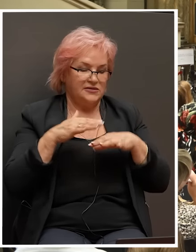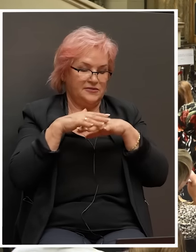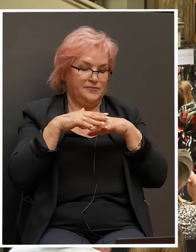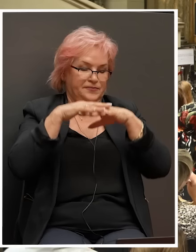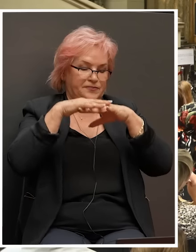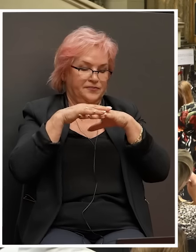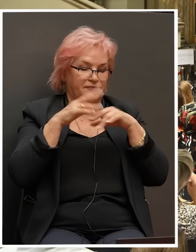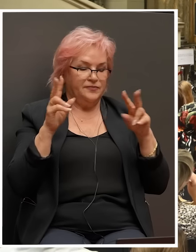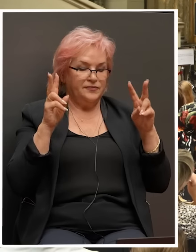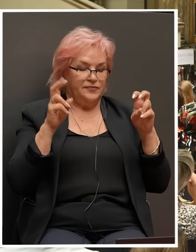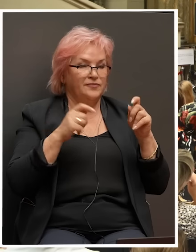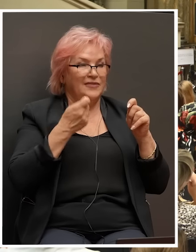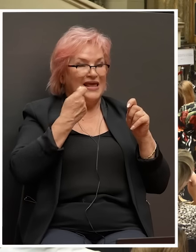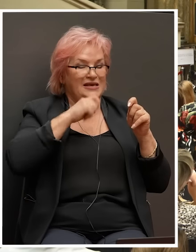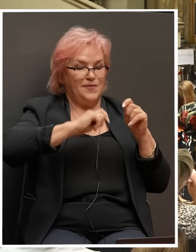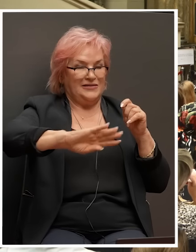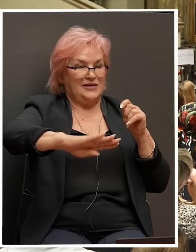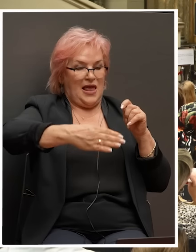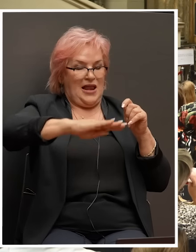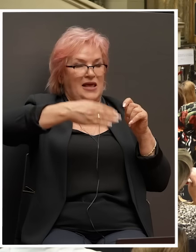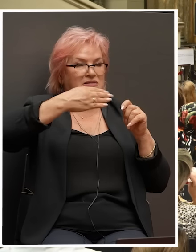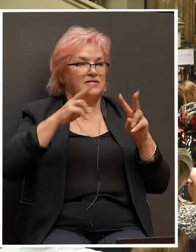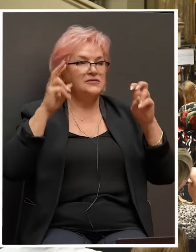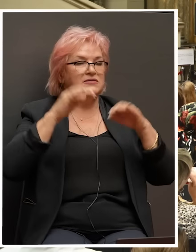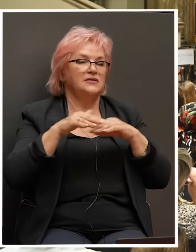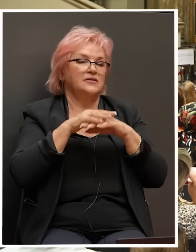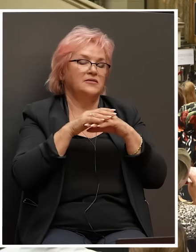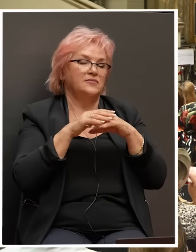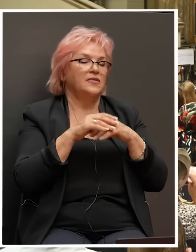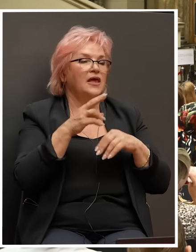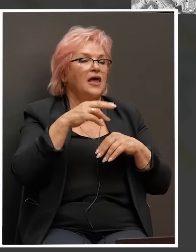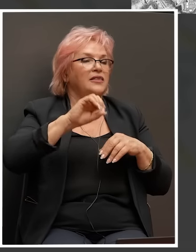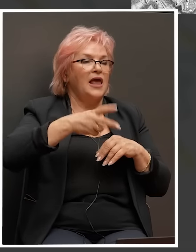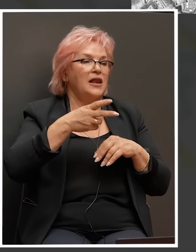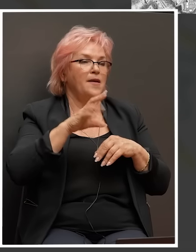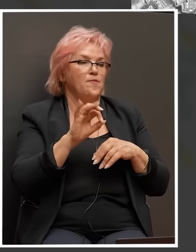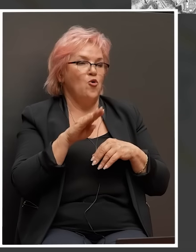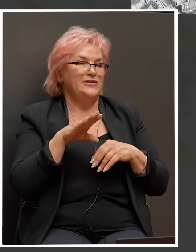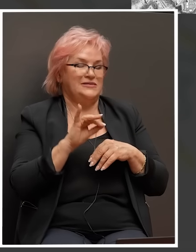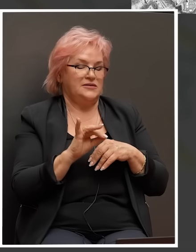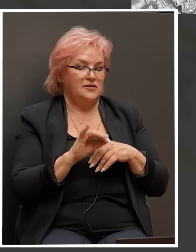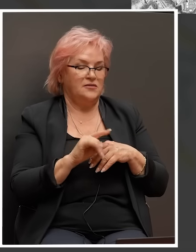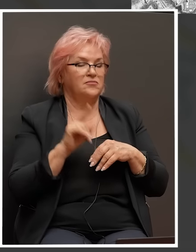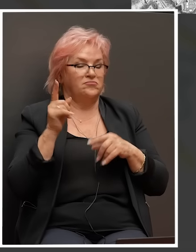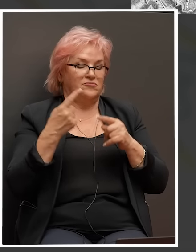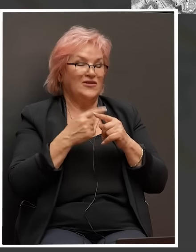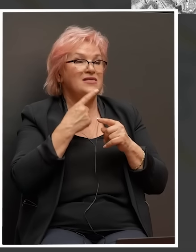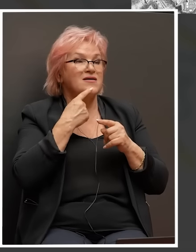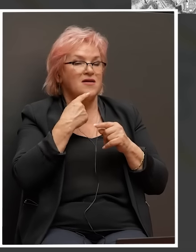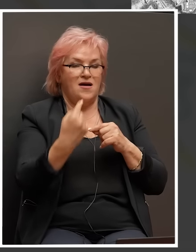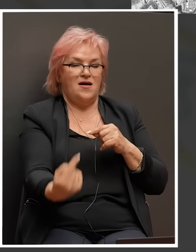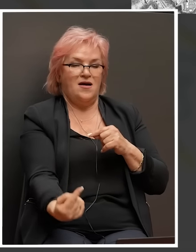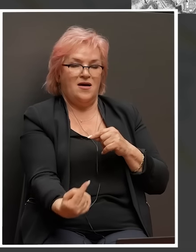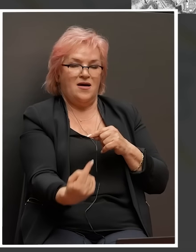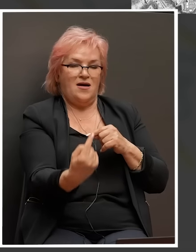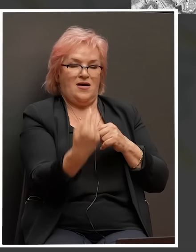повыше, над испанской маленькая площадь, которая называется Сан-Тринита-де-Монти. Они пробивают вот эта красная